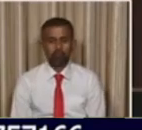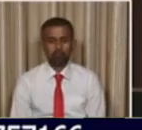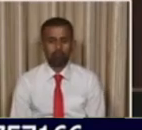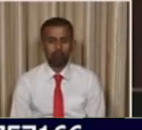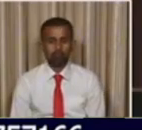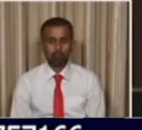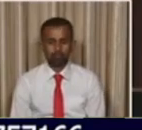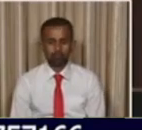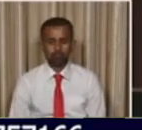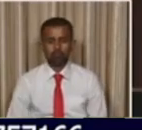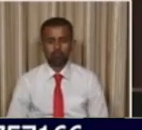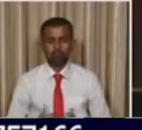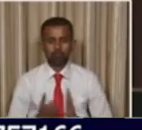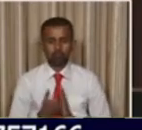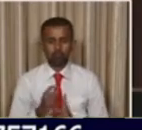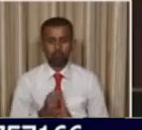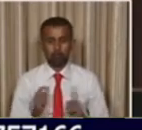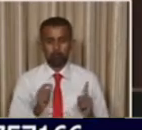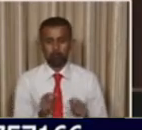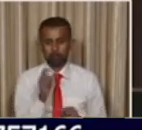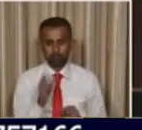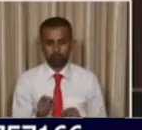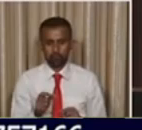நடத்தப்பட்டவர்களே, ஈழத் தமிழர்கள் வரலாற்றிலே மறக்க முடியாத அரச